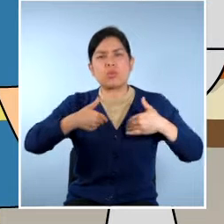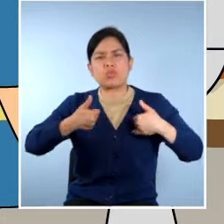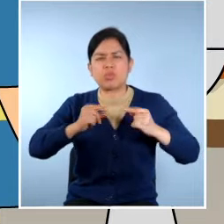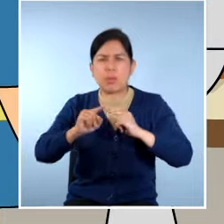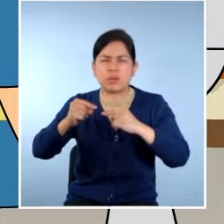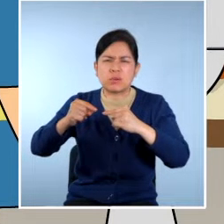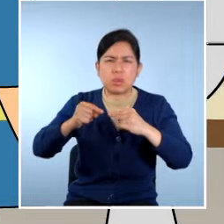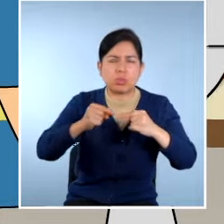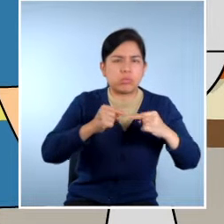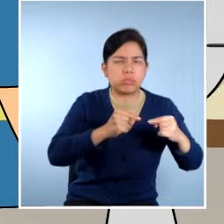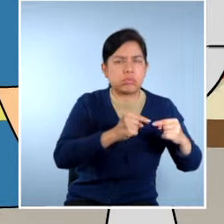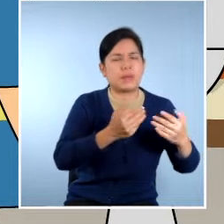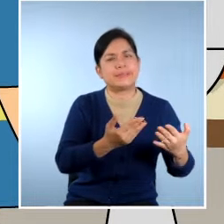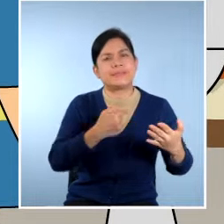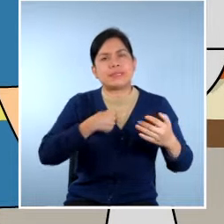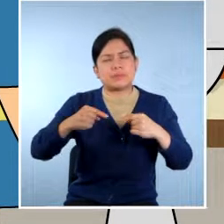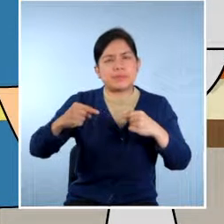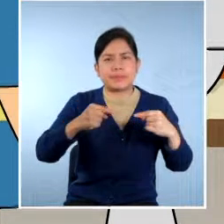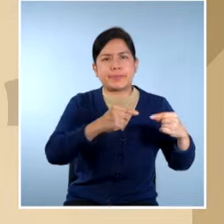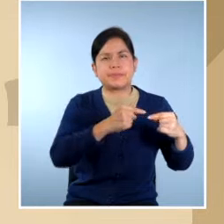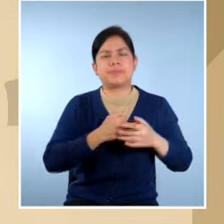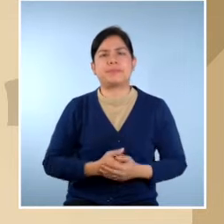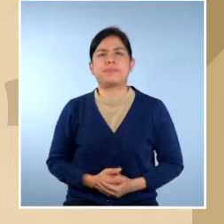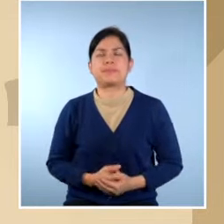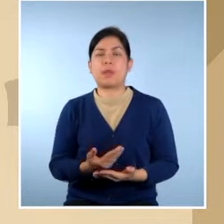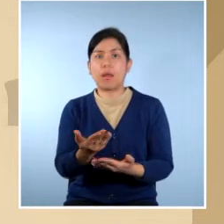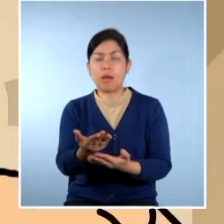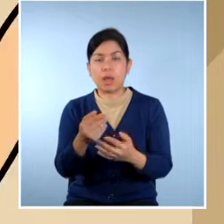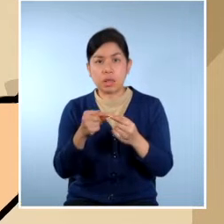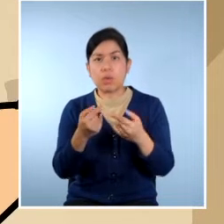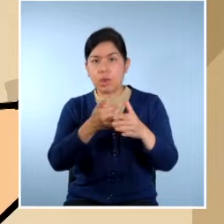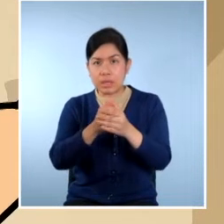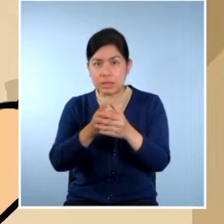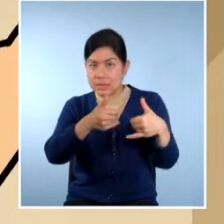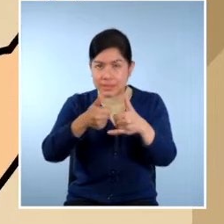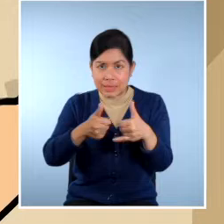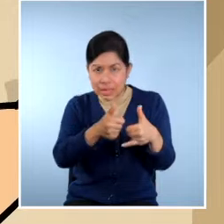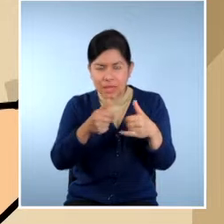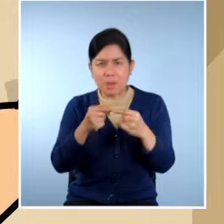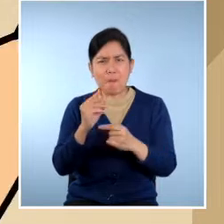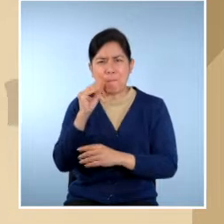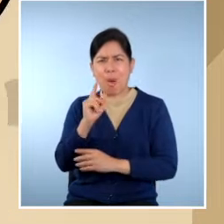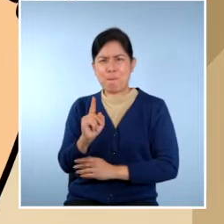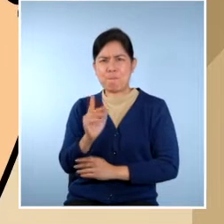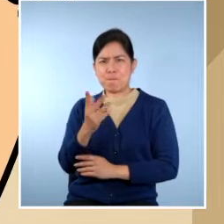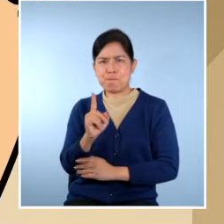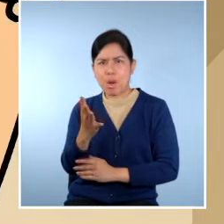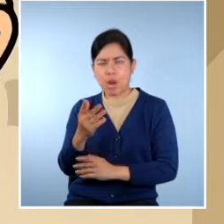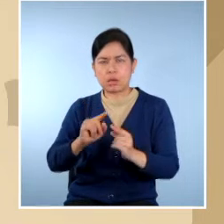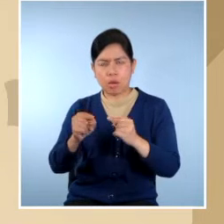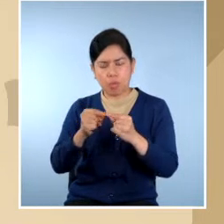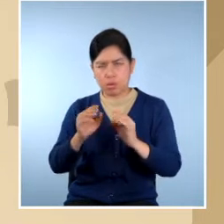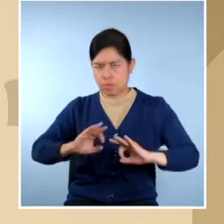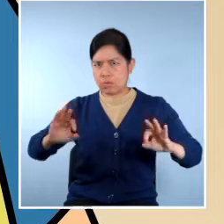บสักทีก็เลยเล่นไปเรอย stringเล่นเกมพอไม่วานะลูกแต่เลนจนรบกวเวลาชีวิตเนี่ย